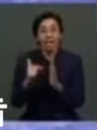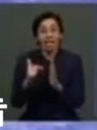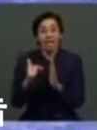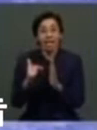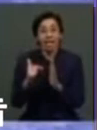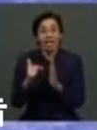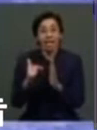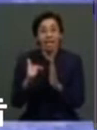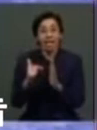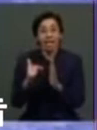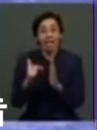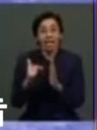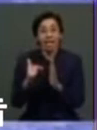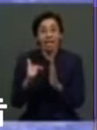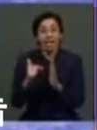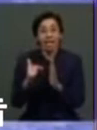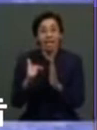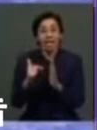แต่